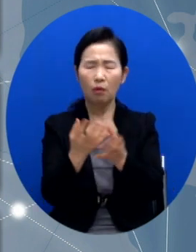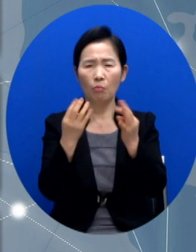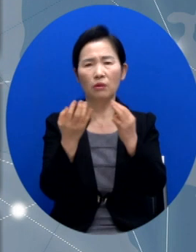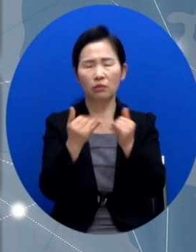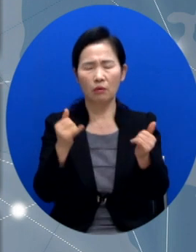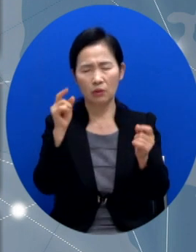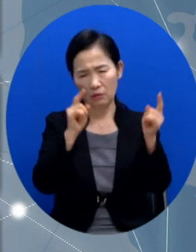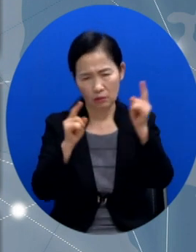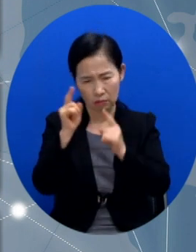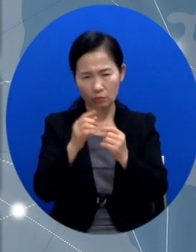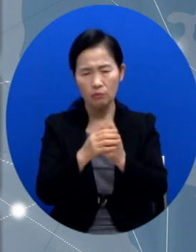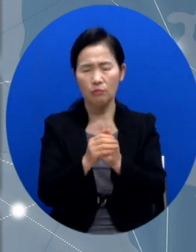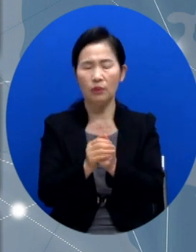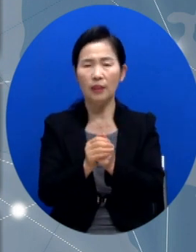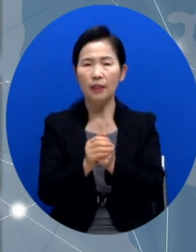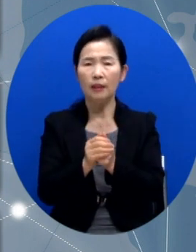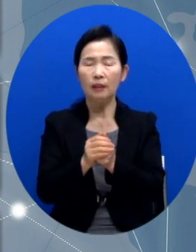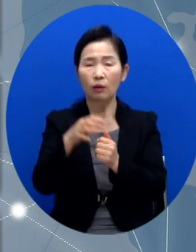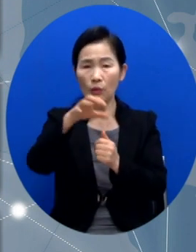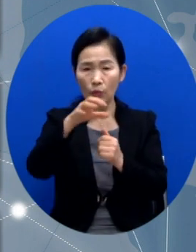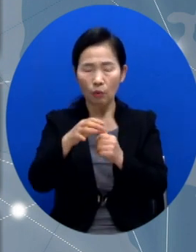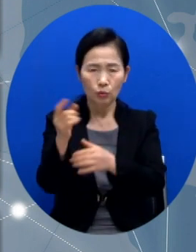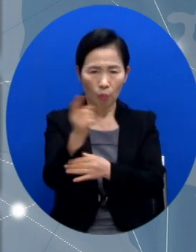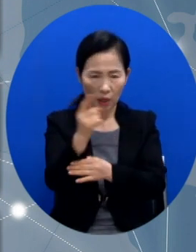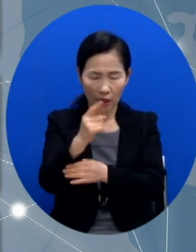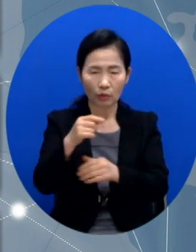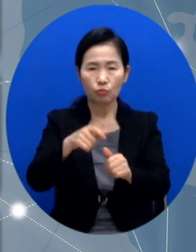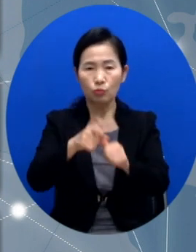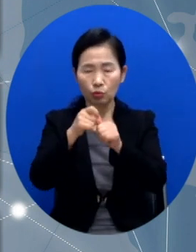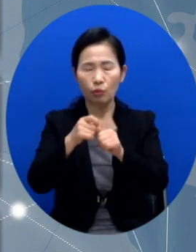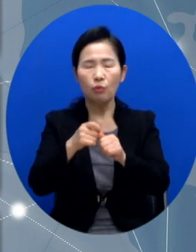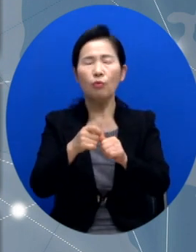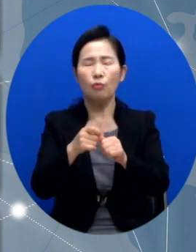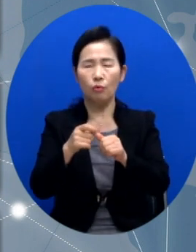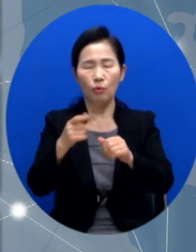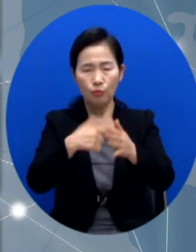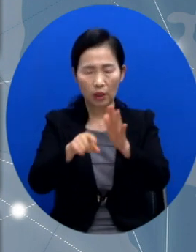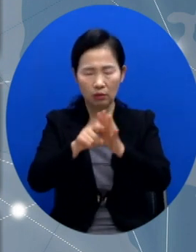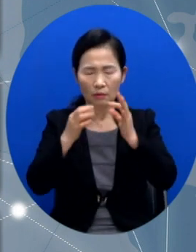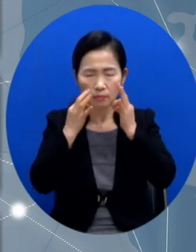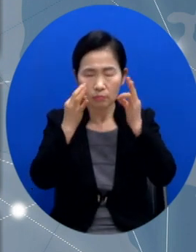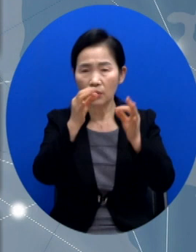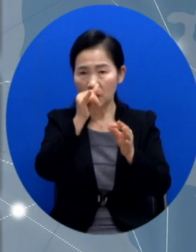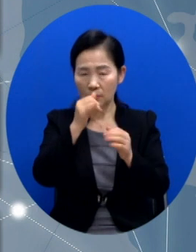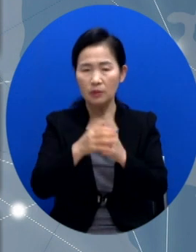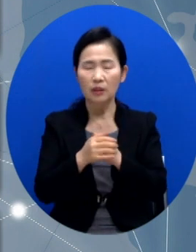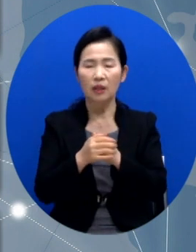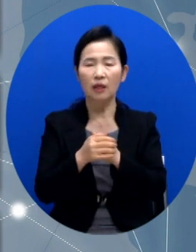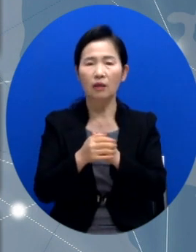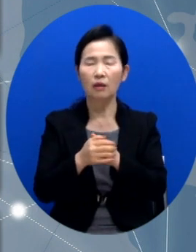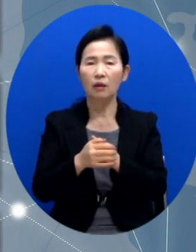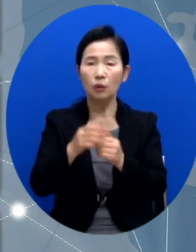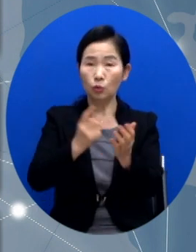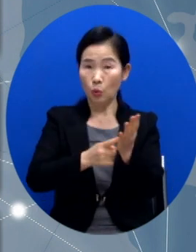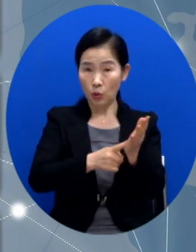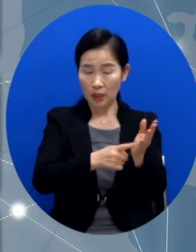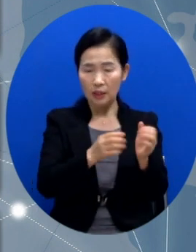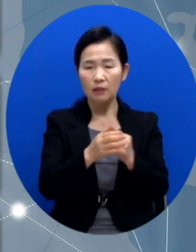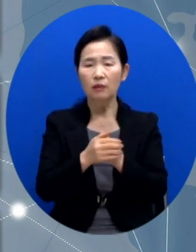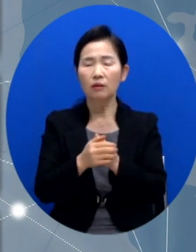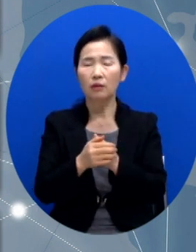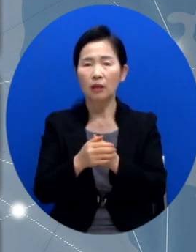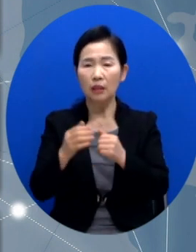다쳤습니다. 현장에서는 소방대와 구조대가 인명구조 활동을 펼치고 있는데요. 안드레이 플랭코비치 총리는